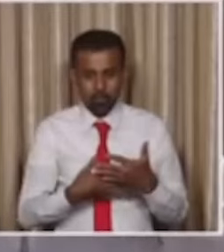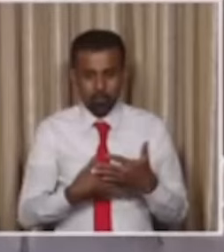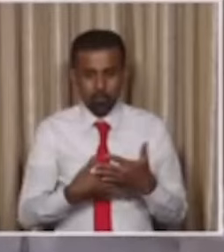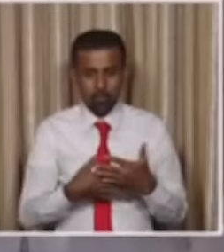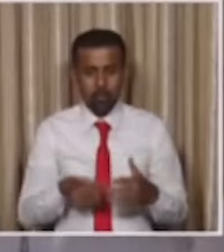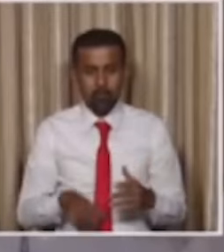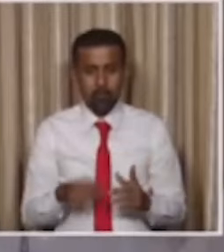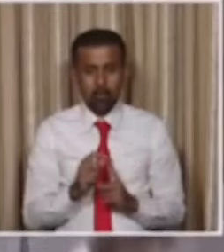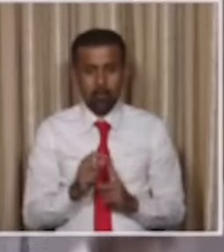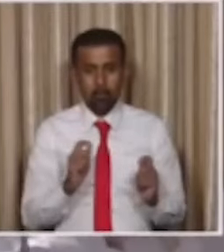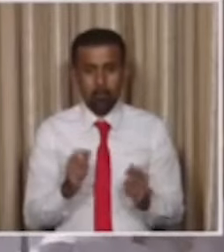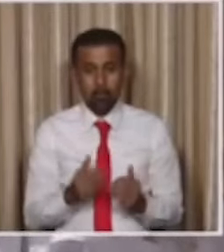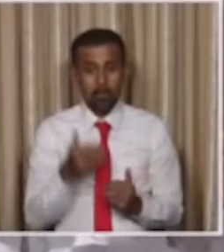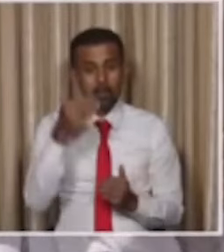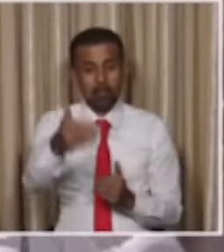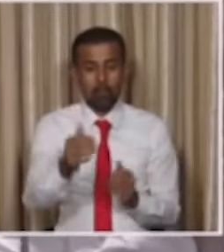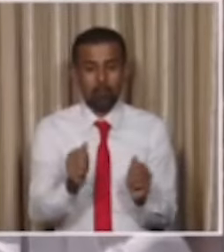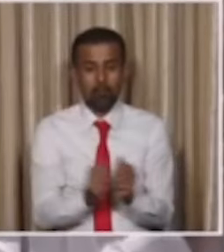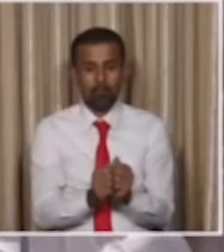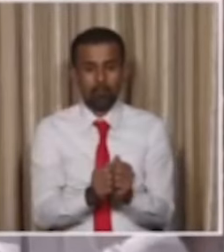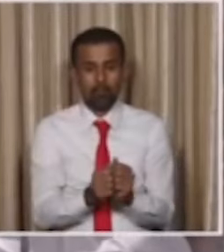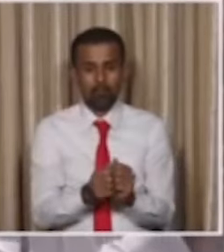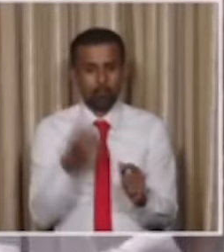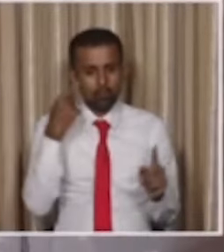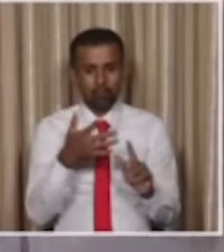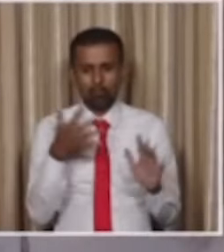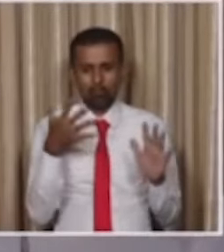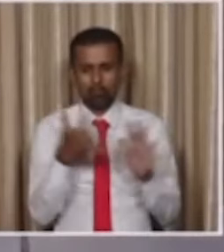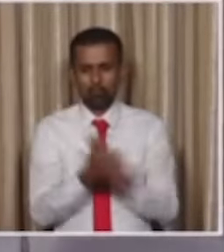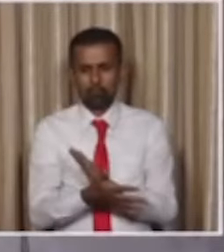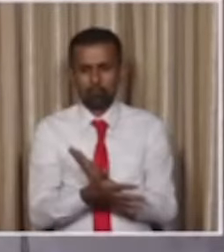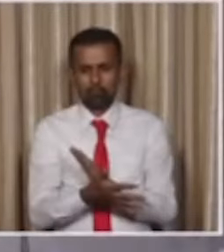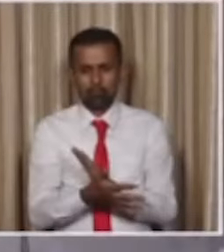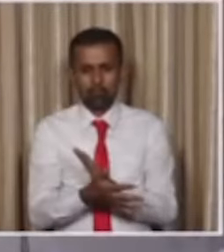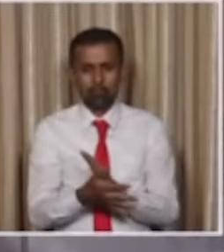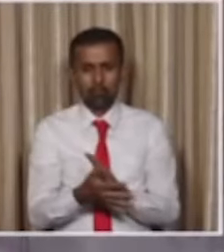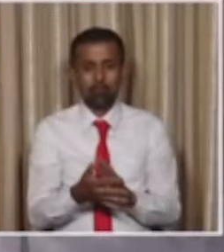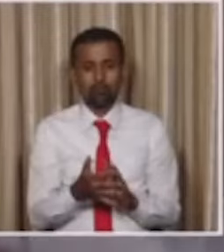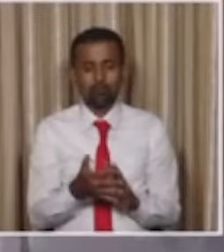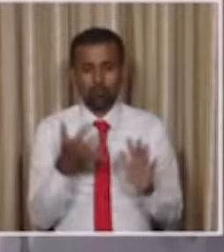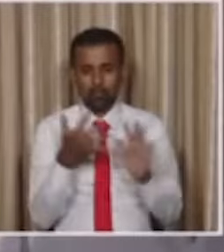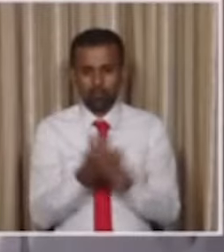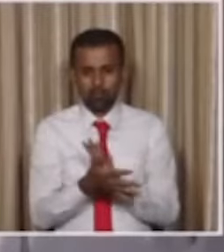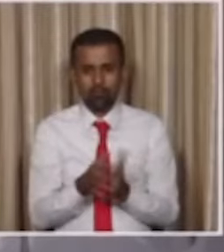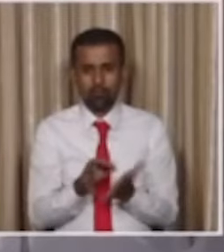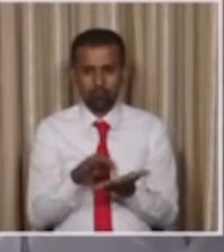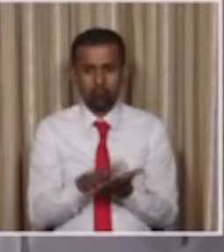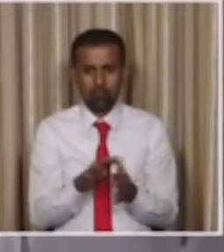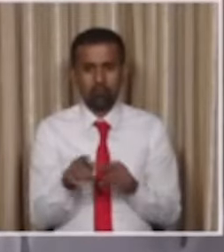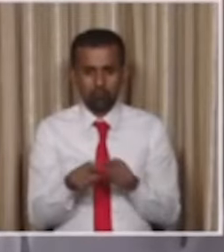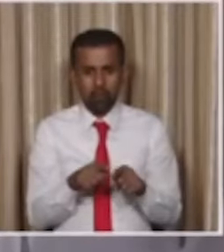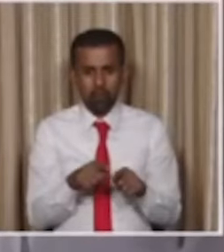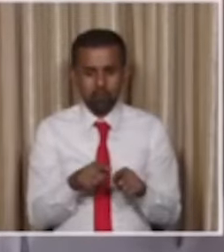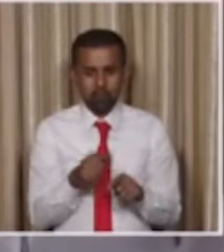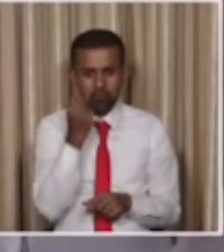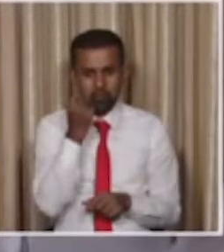මේ පාර්ලිමේන්තුවේ අනාගත කටයුතු සම්බන්ධව වැරදි ප්‍රෙසිඩන්ස් එකක් වැරදි තීරණයක් ක්‍රියාත්මක වෙයි කියන